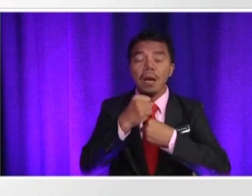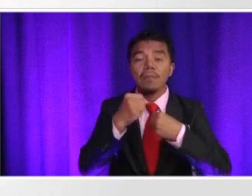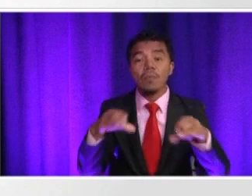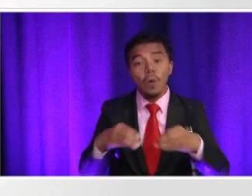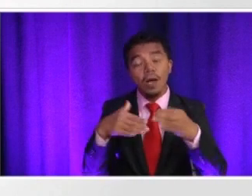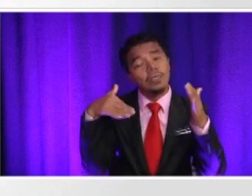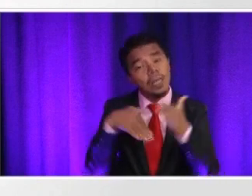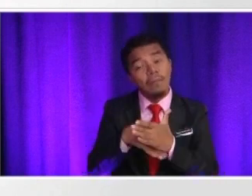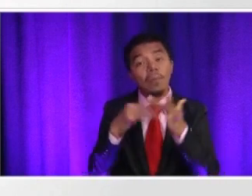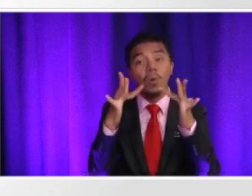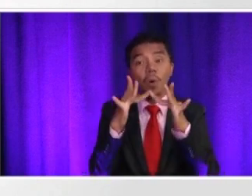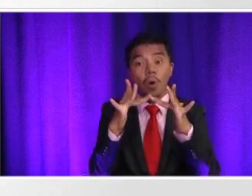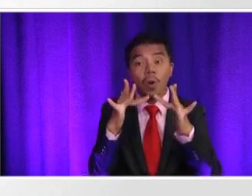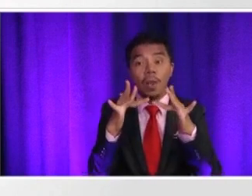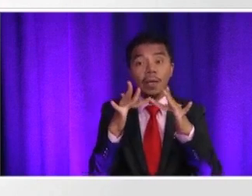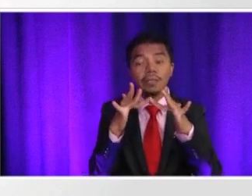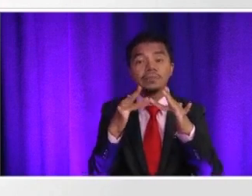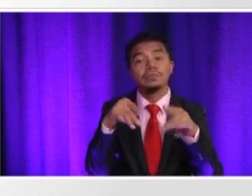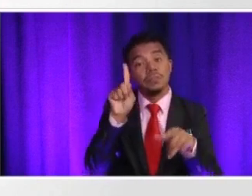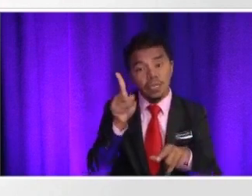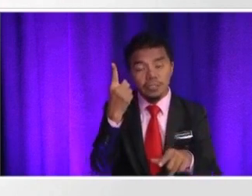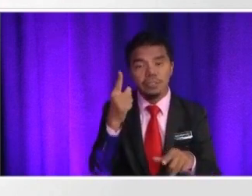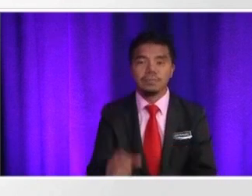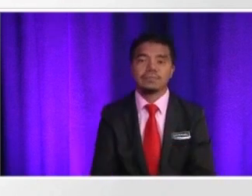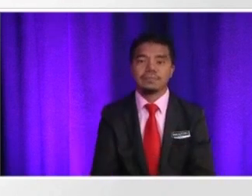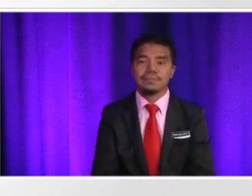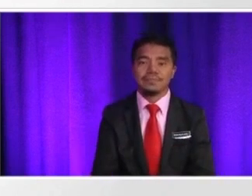situ. Okey, Syazana seterusnya. Siapa nak volunteer?